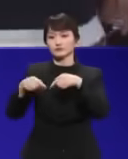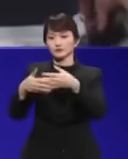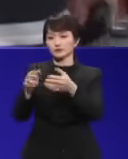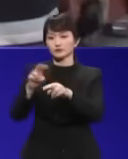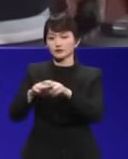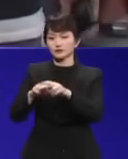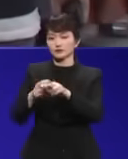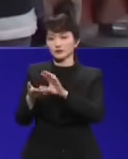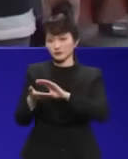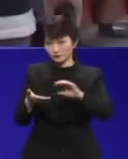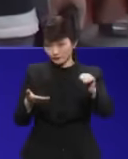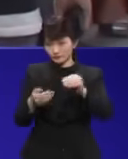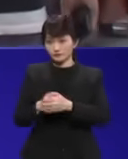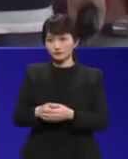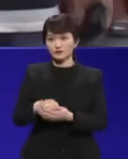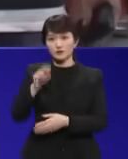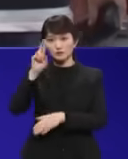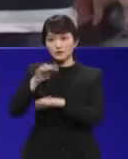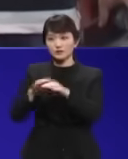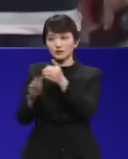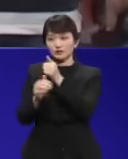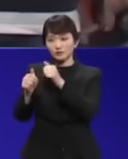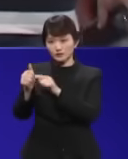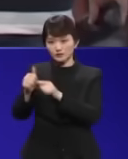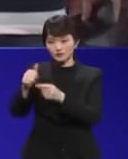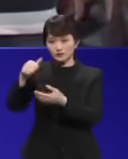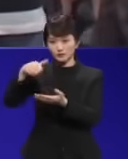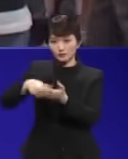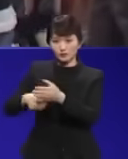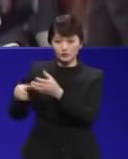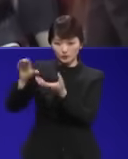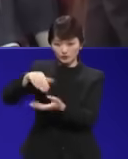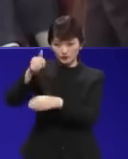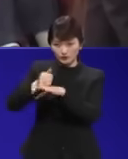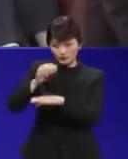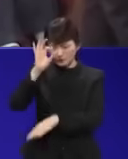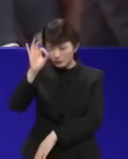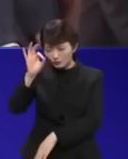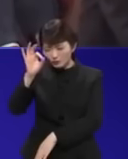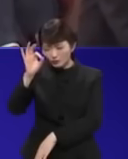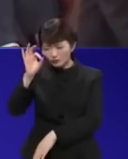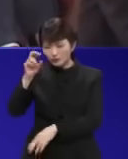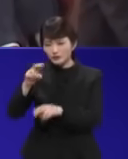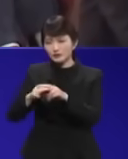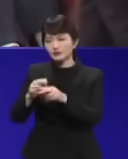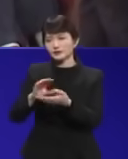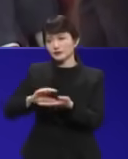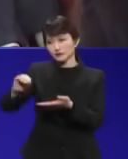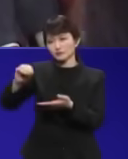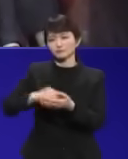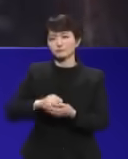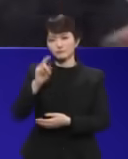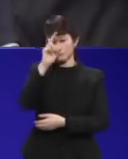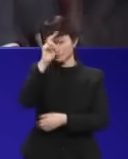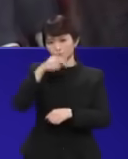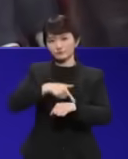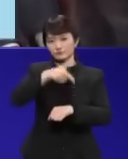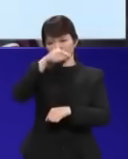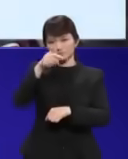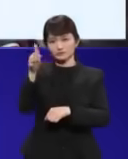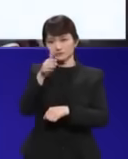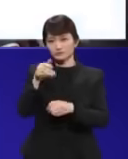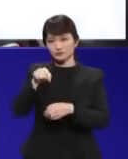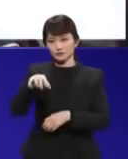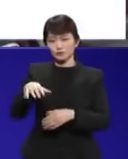떠났습니다 한동훈 비대위원장도 개표 결과를 지켜본 뒤 지금은 자리를 떠난 상태입니다 한 위원장은 오후 6시쯤 이곳 어